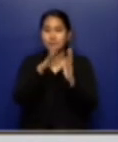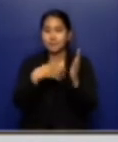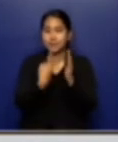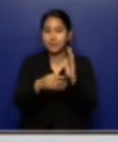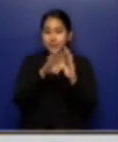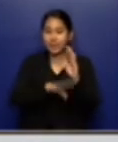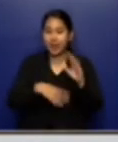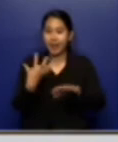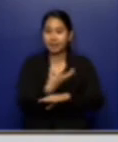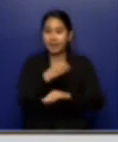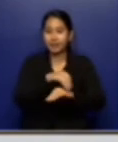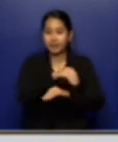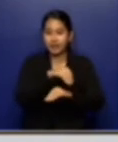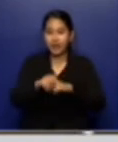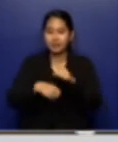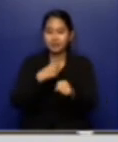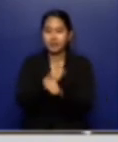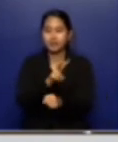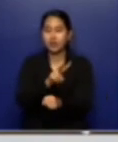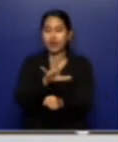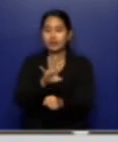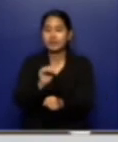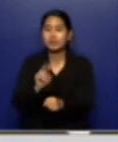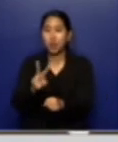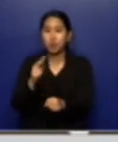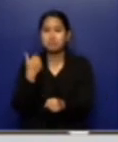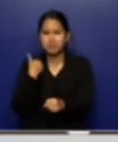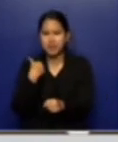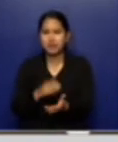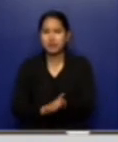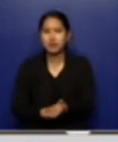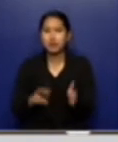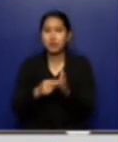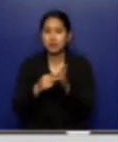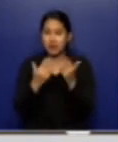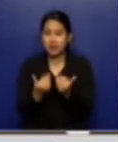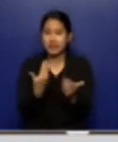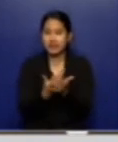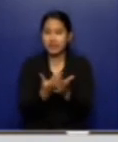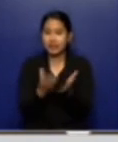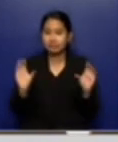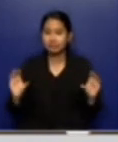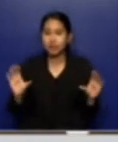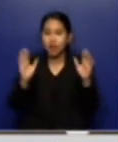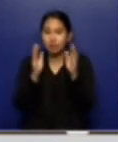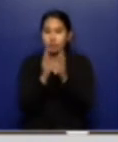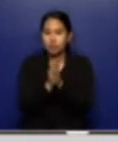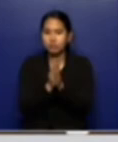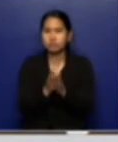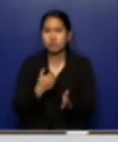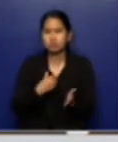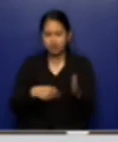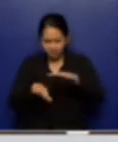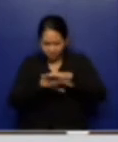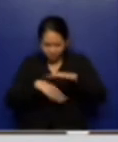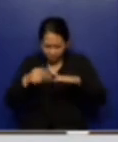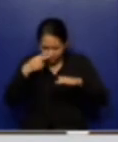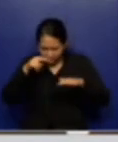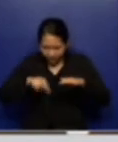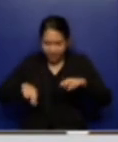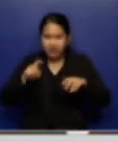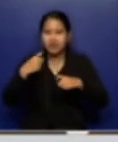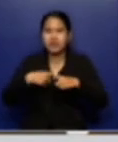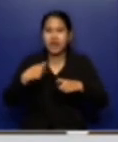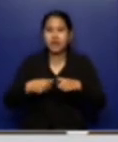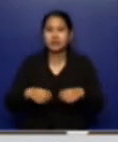นาจอยู่แล้วปี2542อ่ะแต่วันนี้เนี่ยท่านนับรวมนะครับผมหาเอกสารค่อนข้างยากแต่ผมได้มาที่อบ